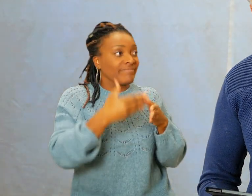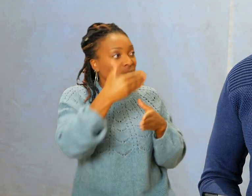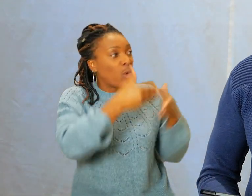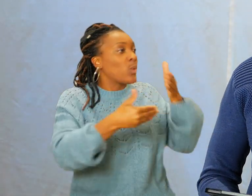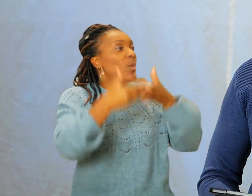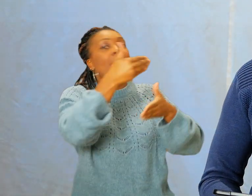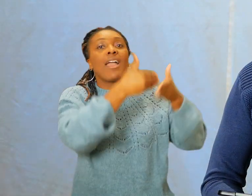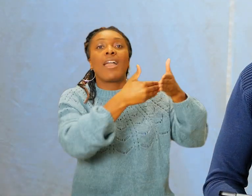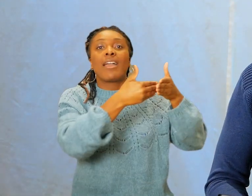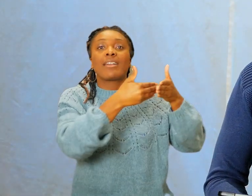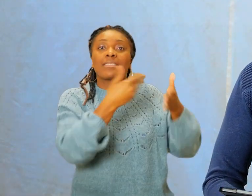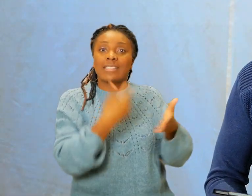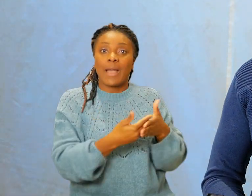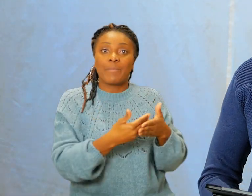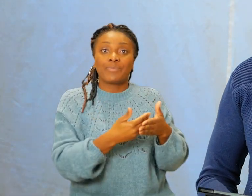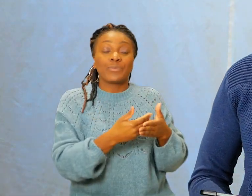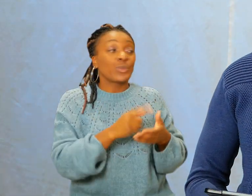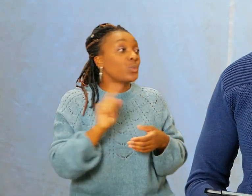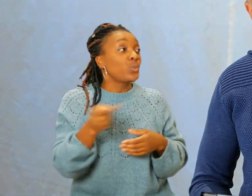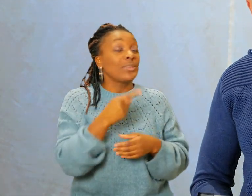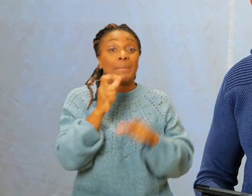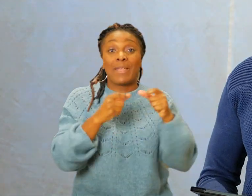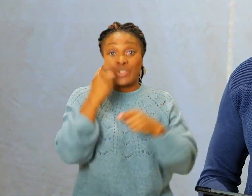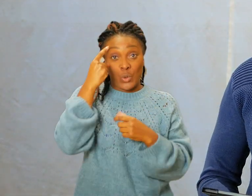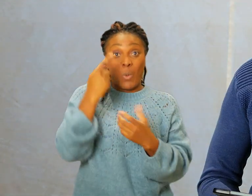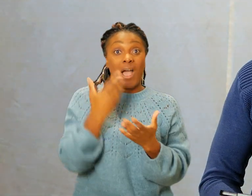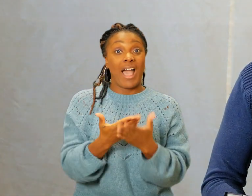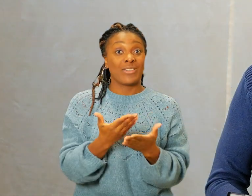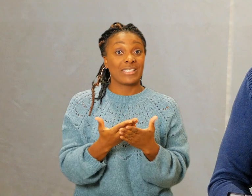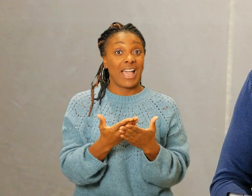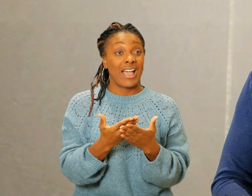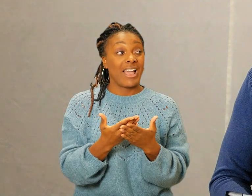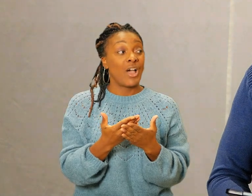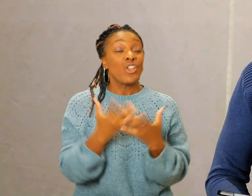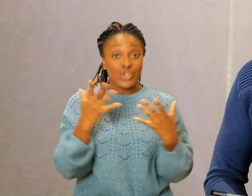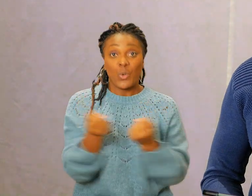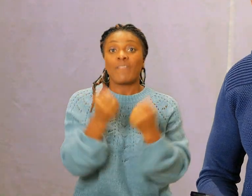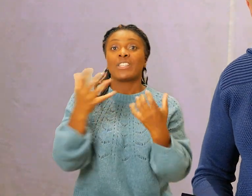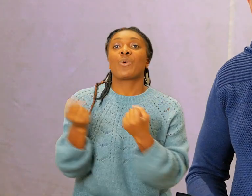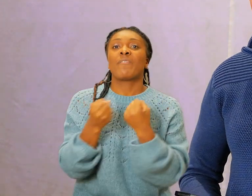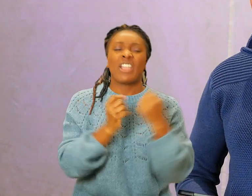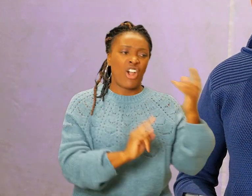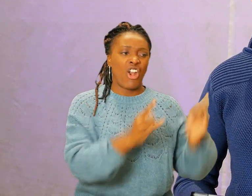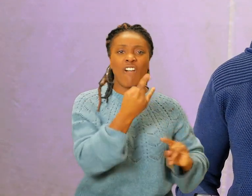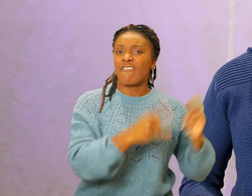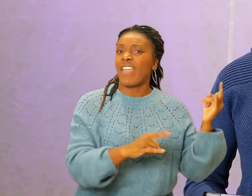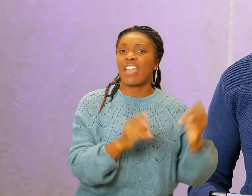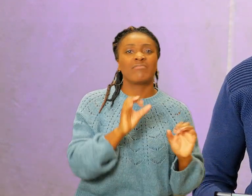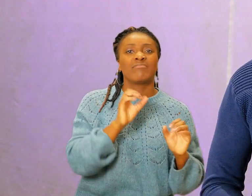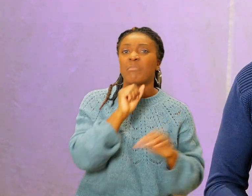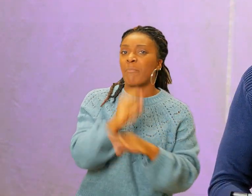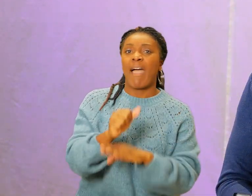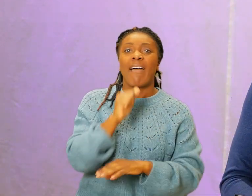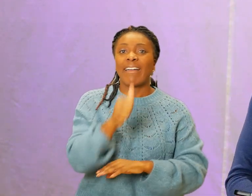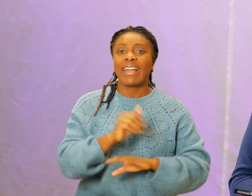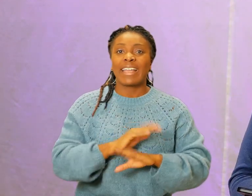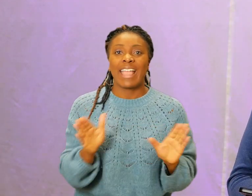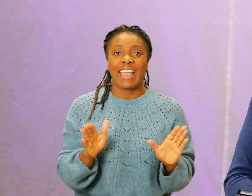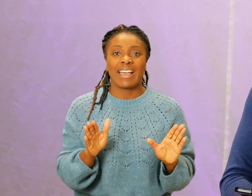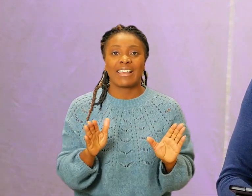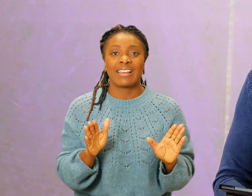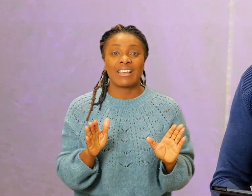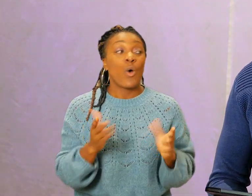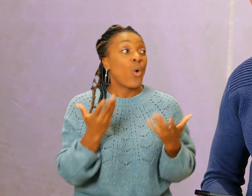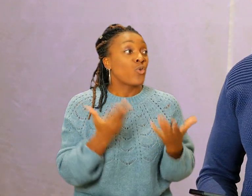tous ceux qui seront sauvés, les portes de l'enfer ne prévaudront point contre eux. Aujourd'hui, ils sont enfants des ténèbres, ils vont devenir enfants de